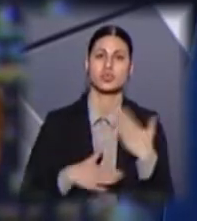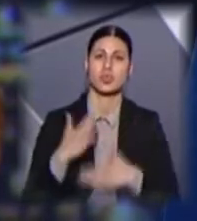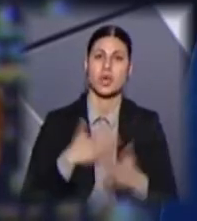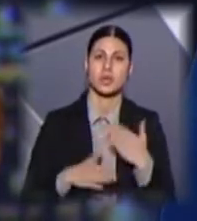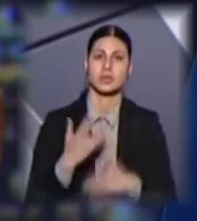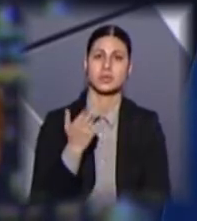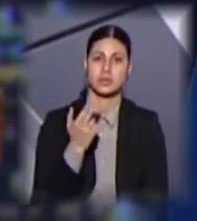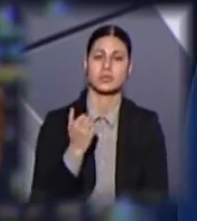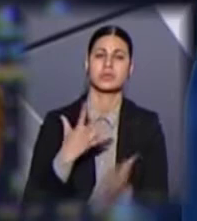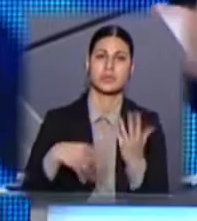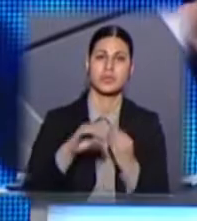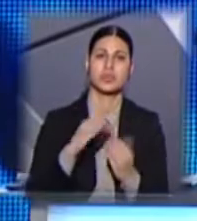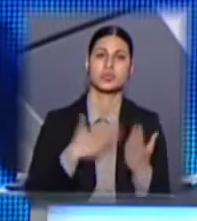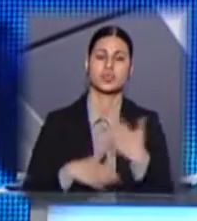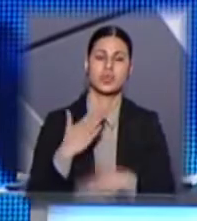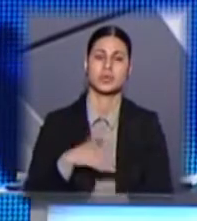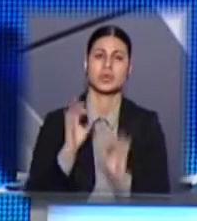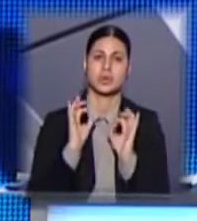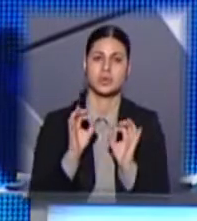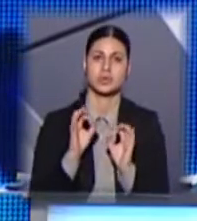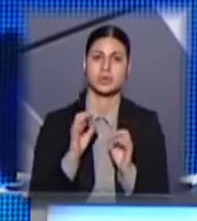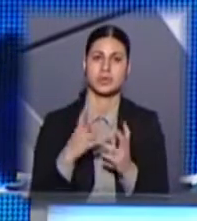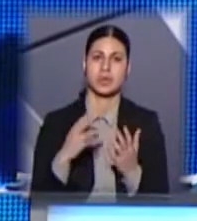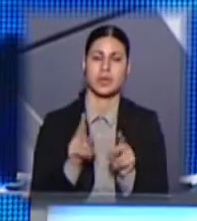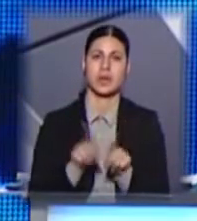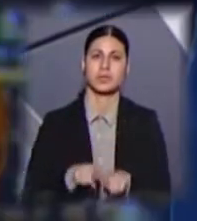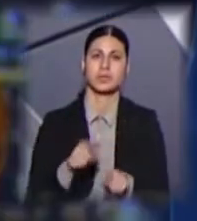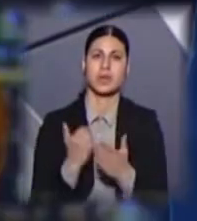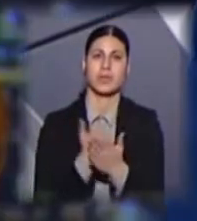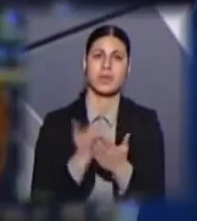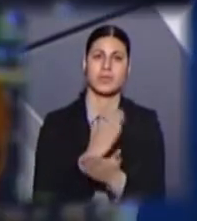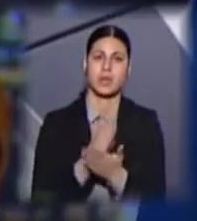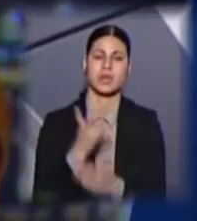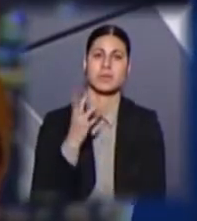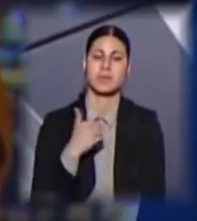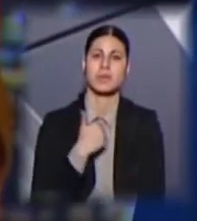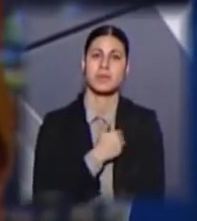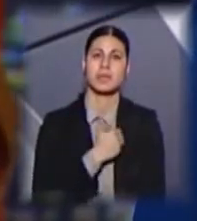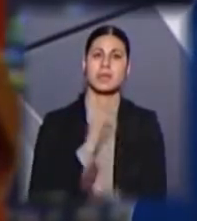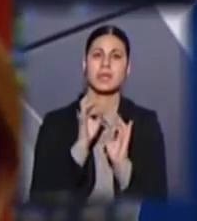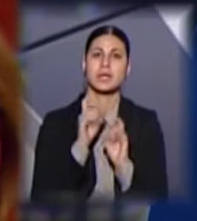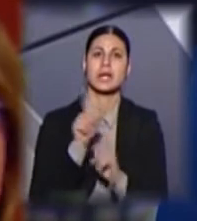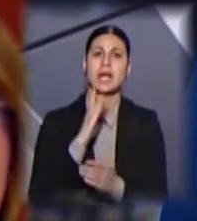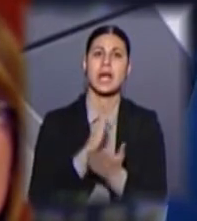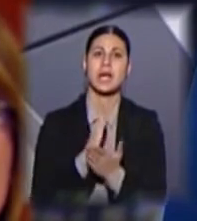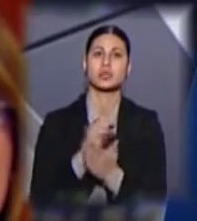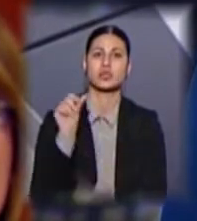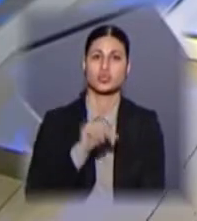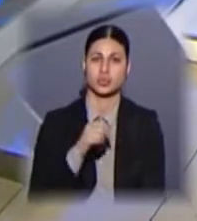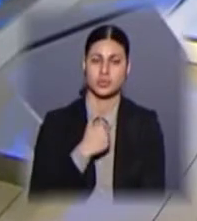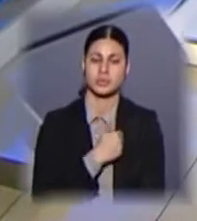ადამიანია აბსოლუტურად მესმის მათი სიხარული ამას. ამბავია მათთვის და მე მინდა ახსნა რა არის ცუდი ამაში,